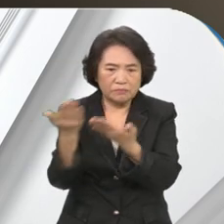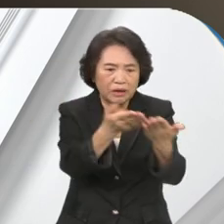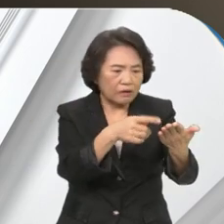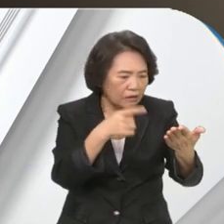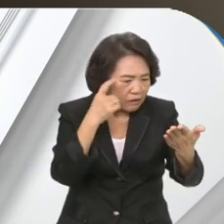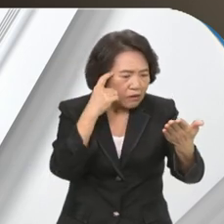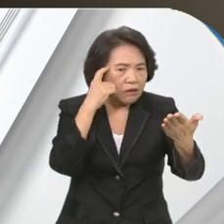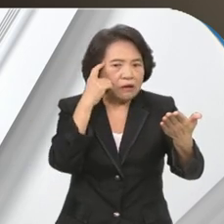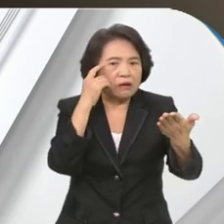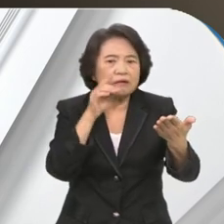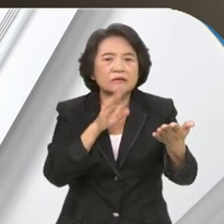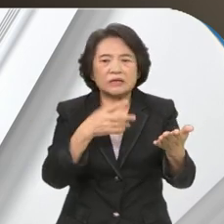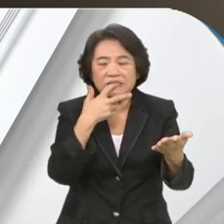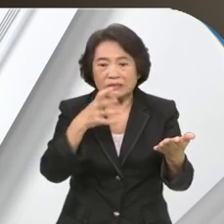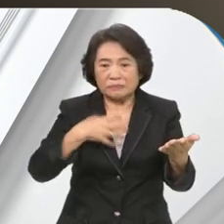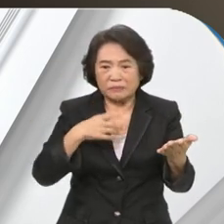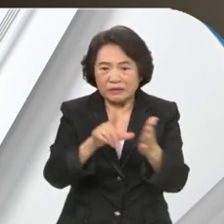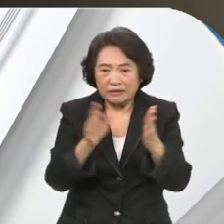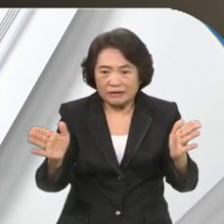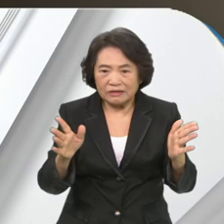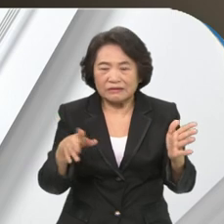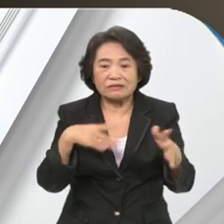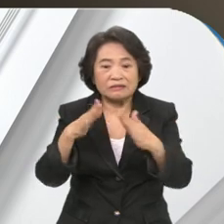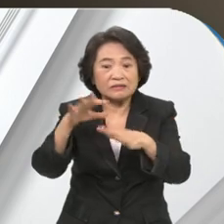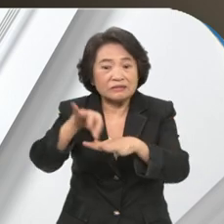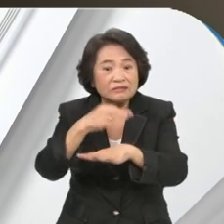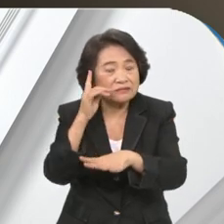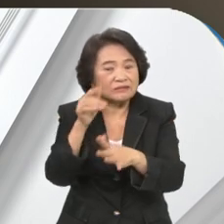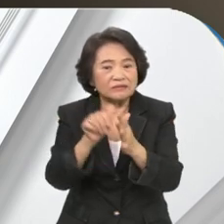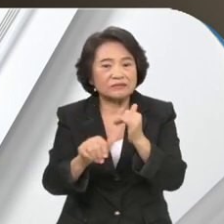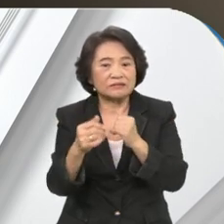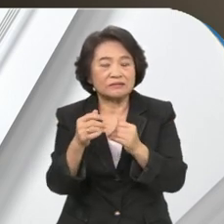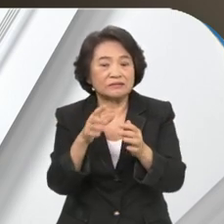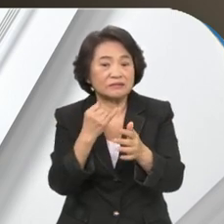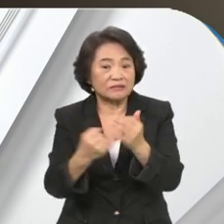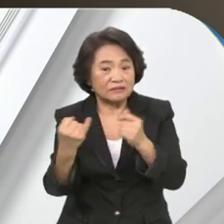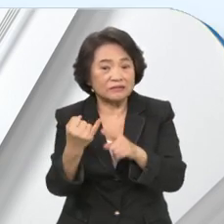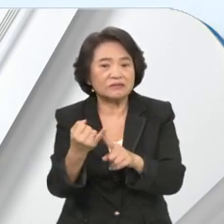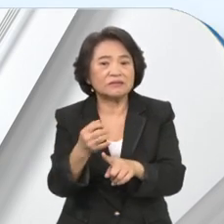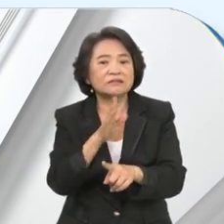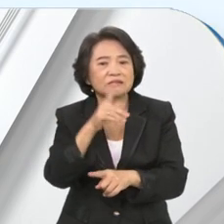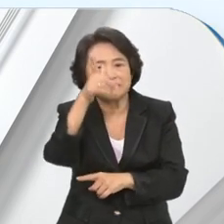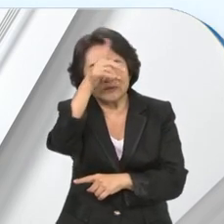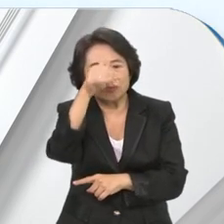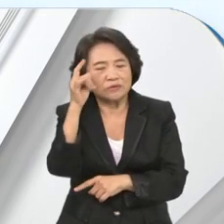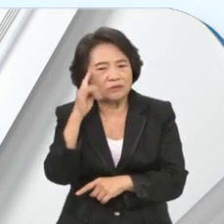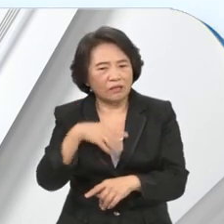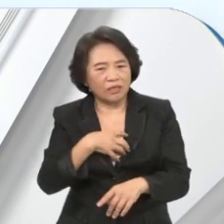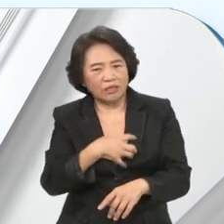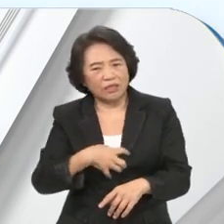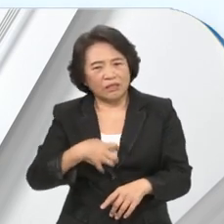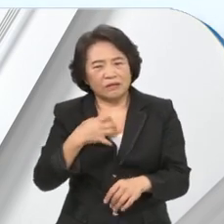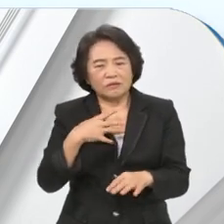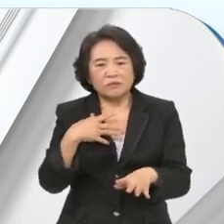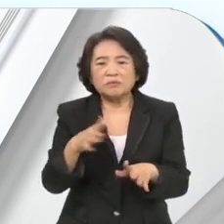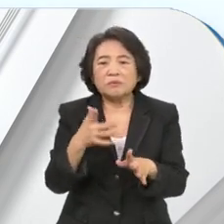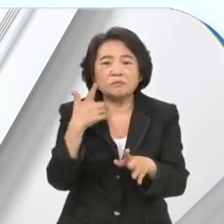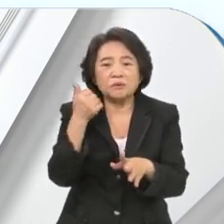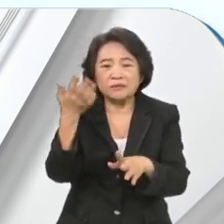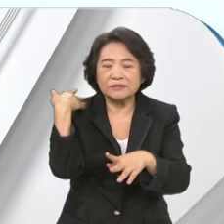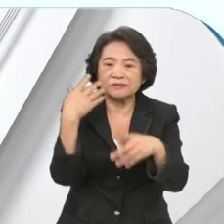他在恐怖受害者家属王兴发，目睹态度看出心情有几复杂的，因为阿爸